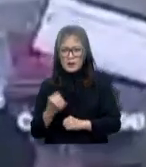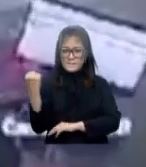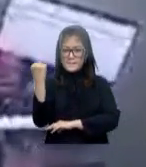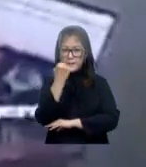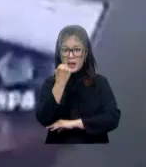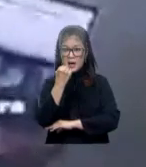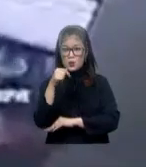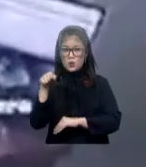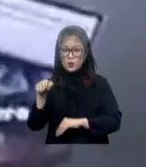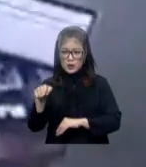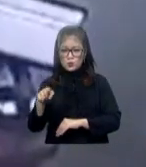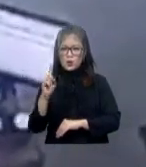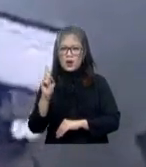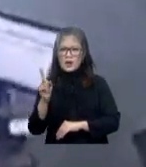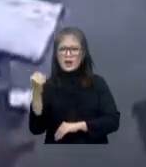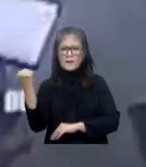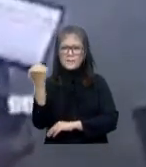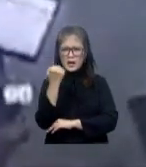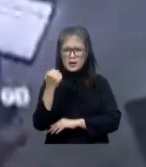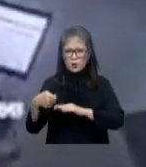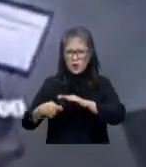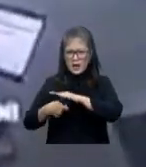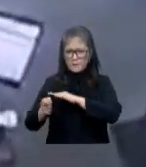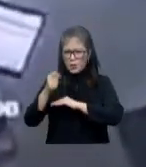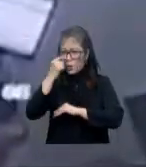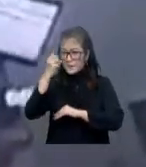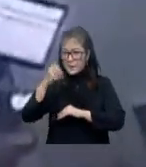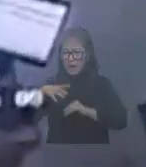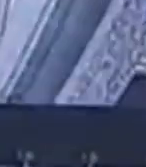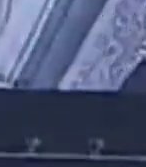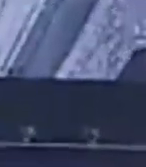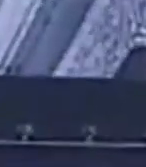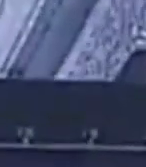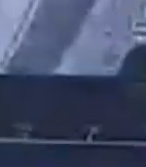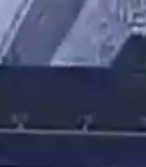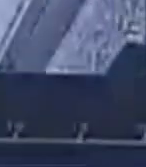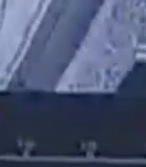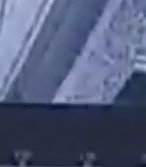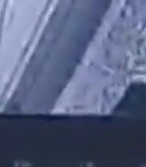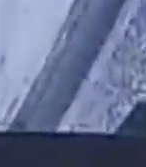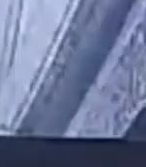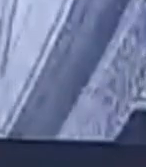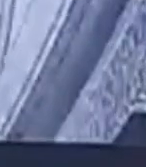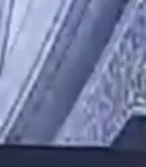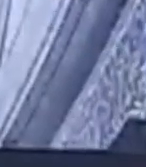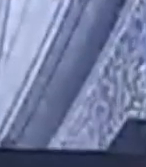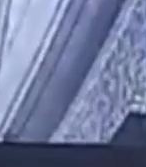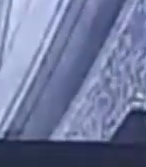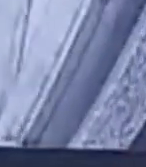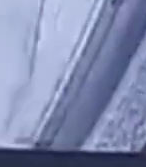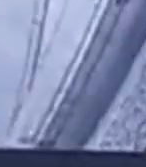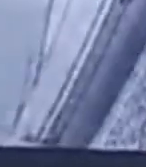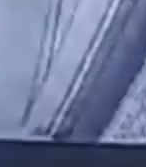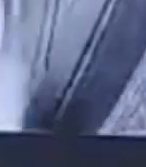perampokan menggunakan dua pucuk senjata api di Bank Artha Kedaton Makmur yang melukai 3 korban polisi menyatakan hasil tes urine telah ku